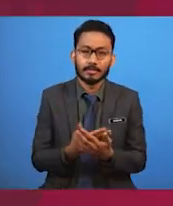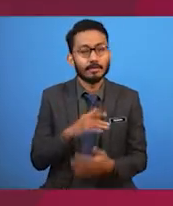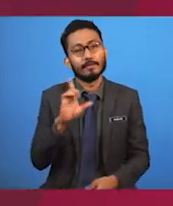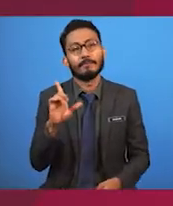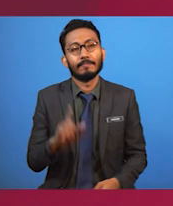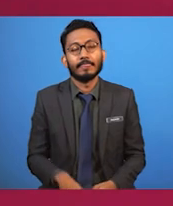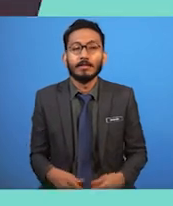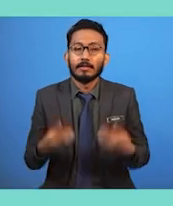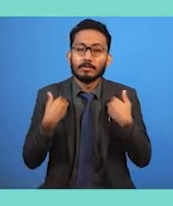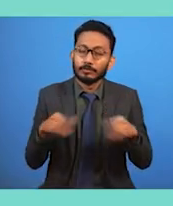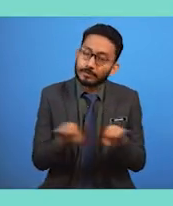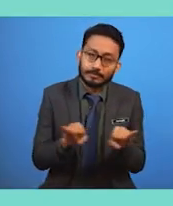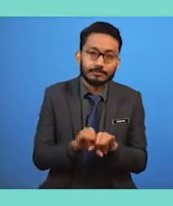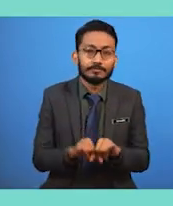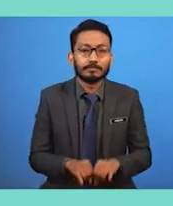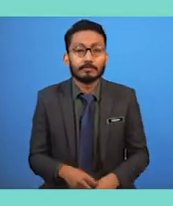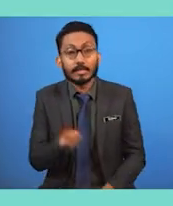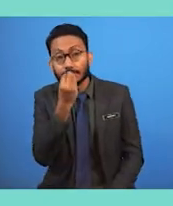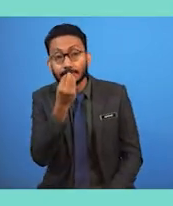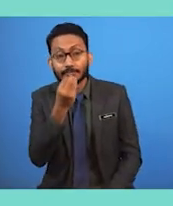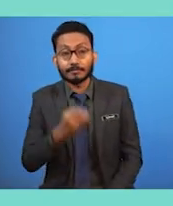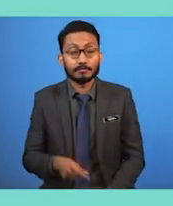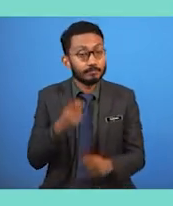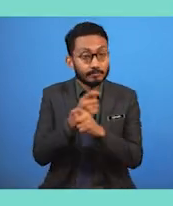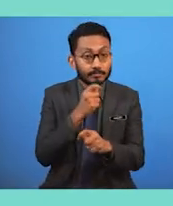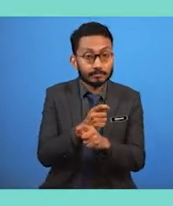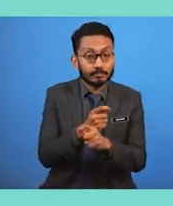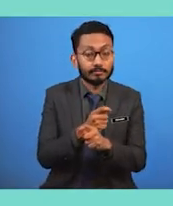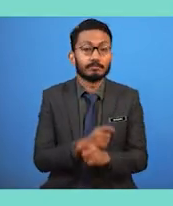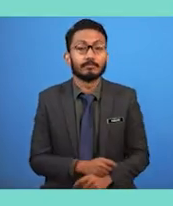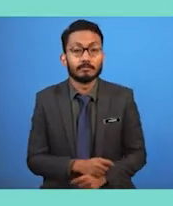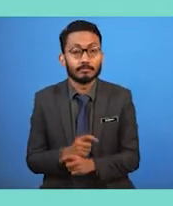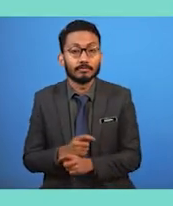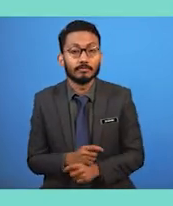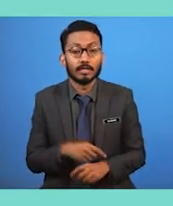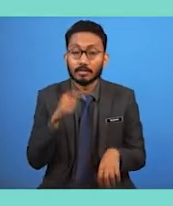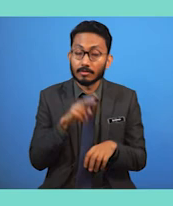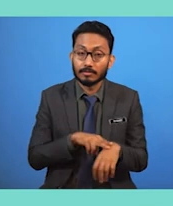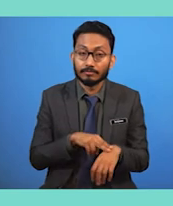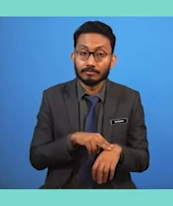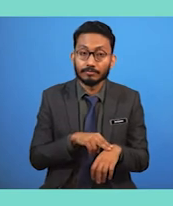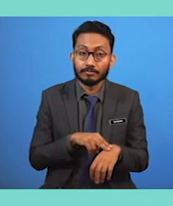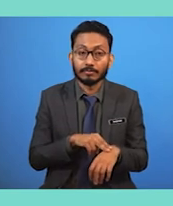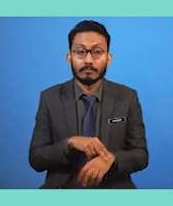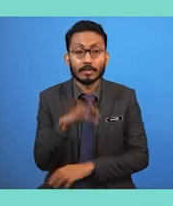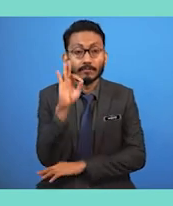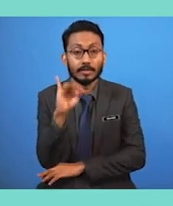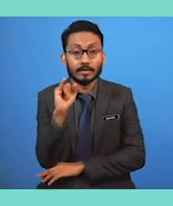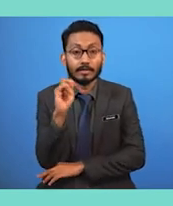terdapat jenis-jenis makanan ternakan ikan di sekeliling kita terdiri daripada